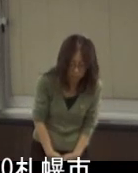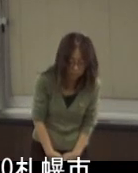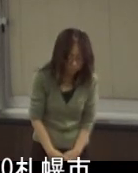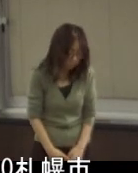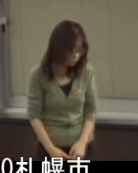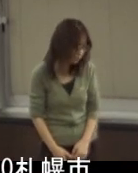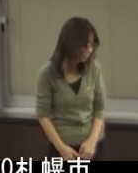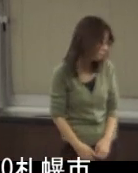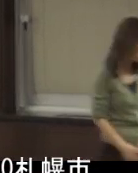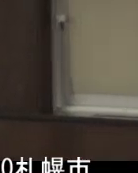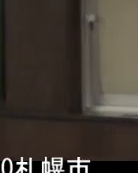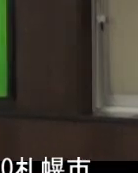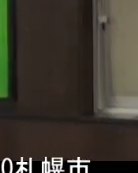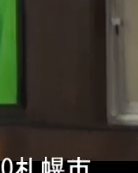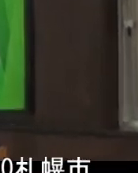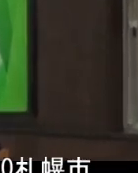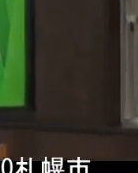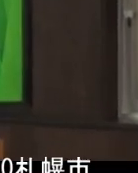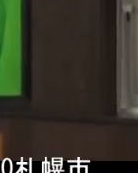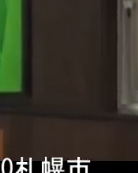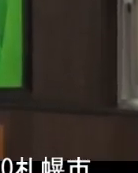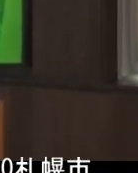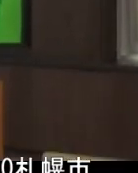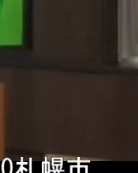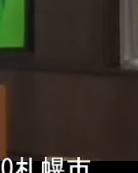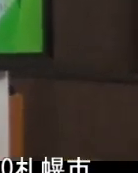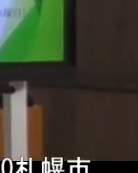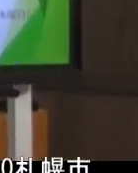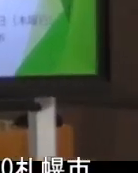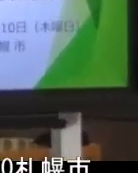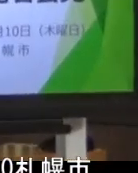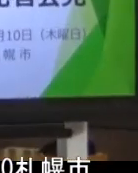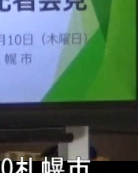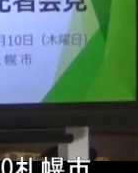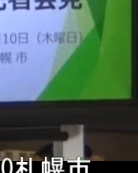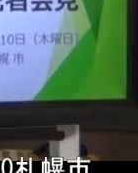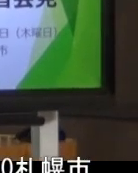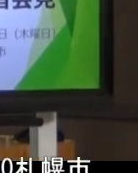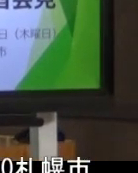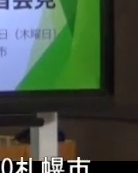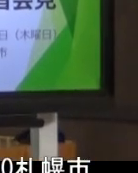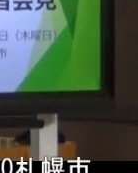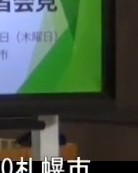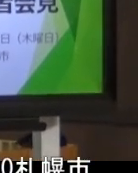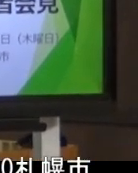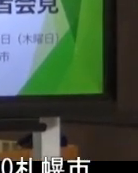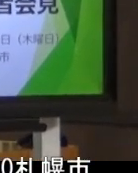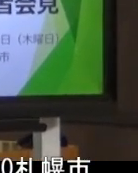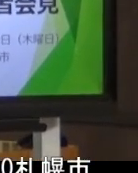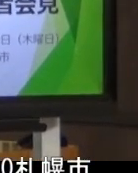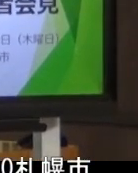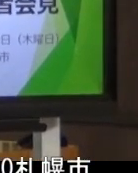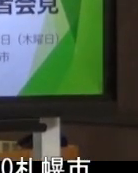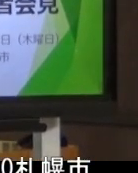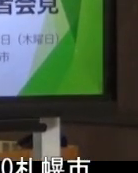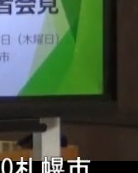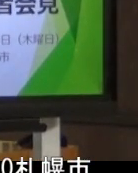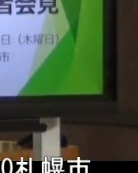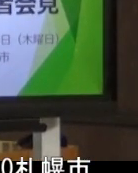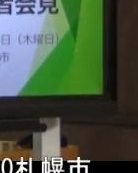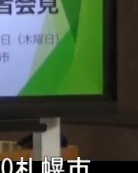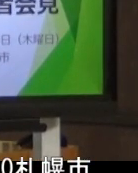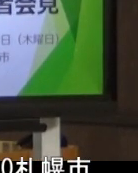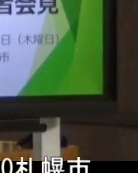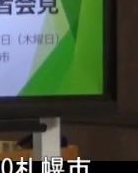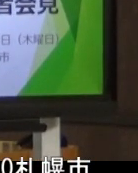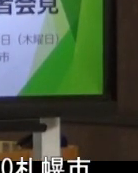それではこれから質問をお受けしたいというふうに思います。質問される方につきましては、私どもの係員がマイ